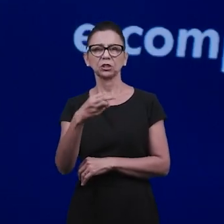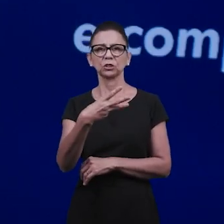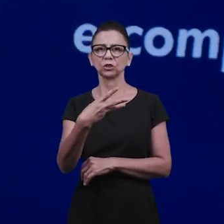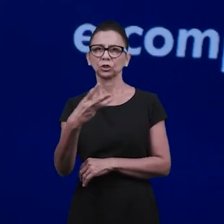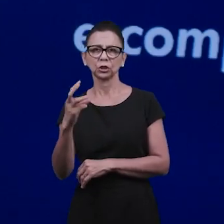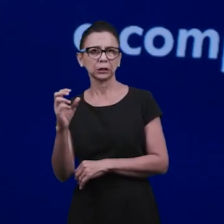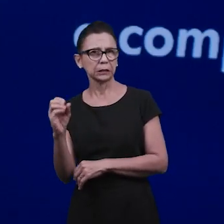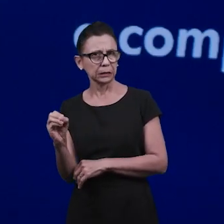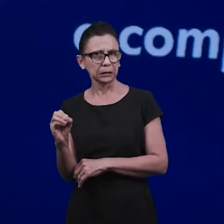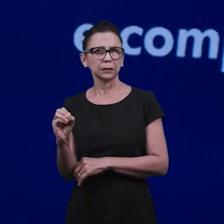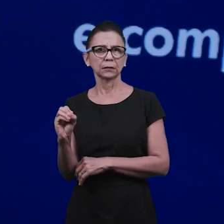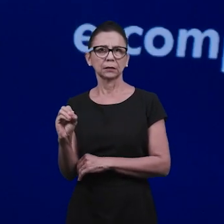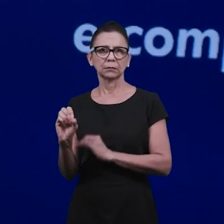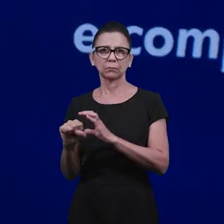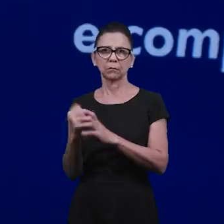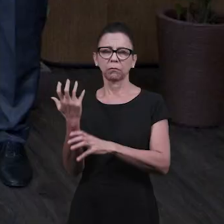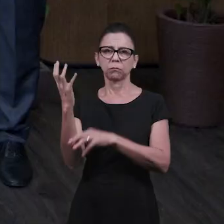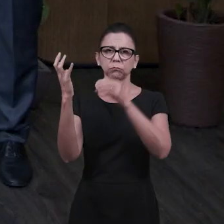est toujours